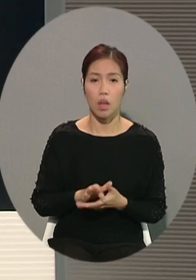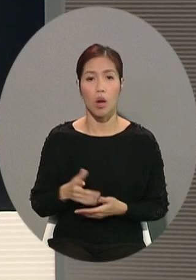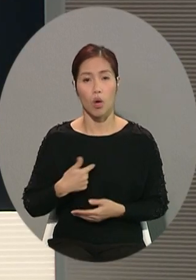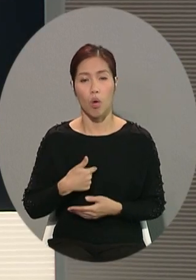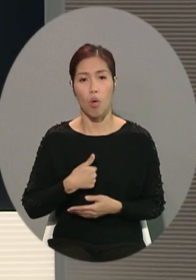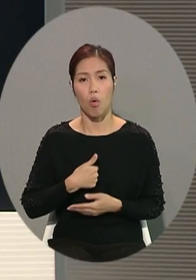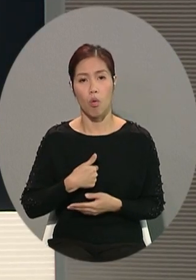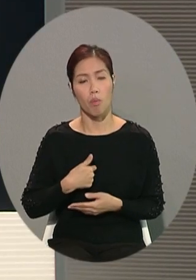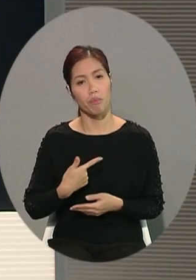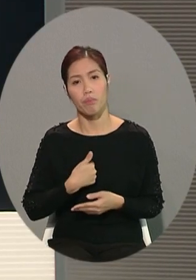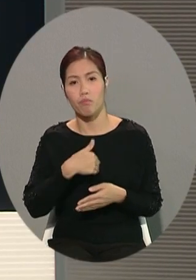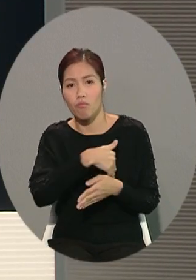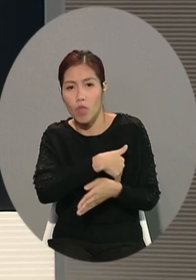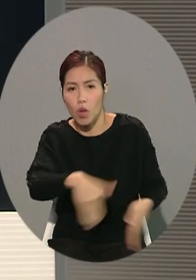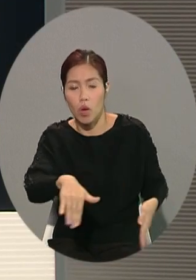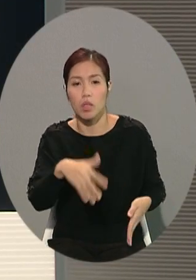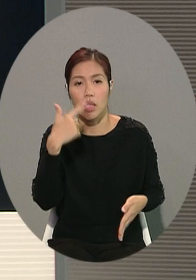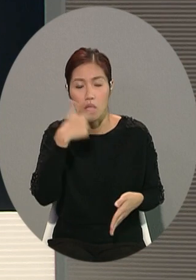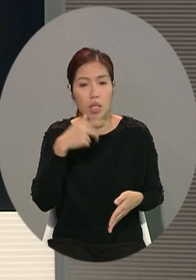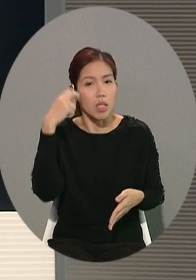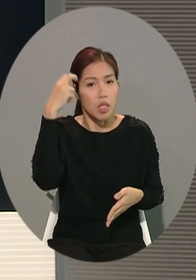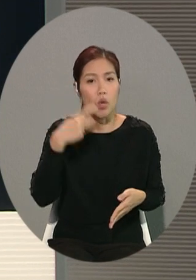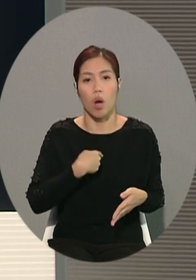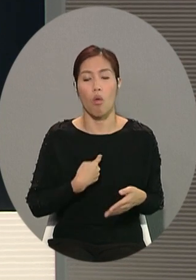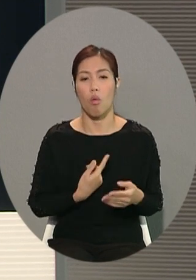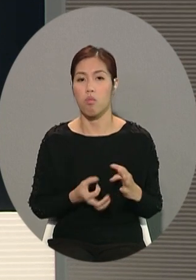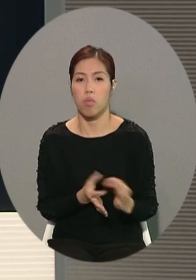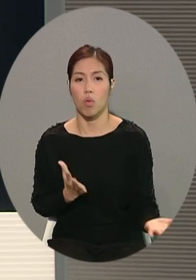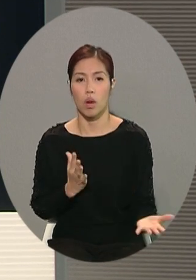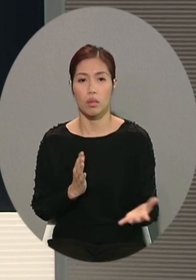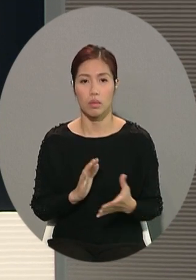刻，我新思維嘅嘢已經同我冇關係。